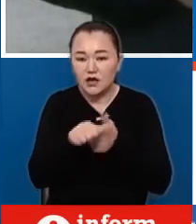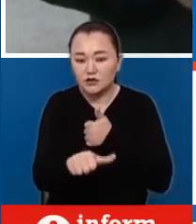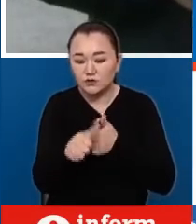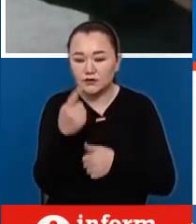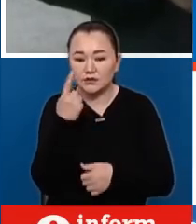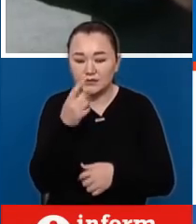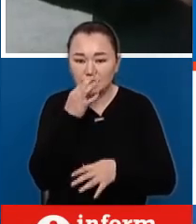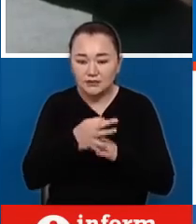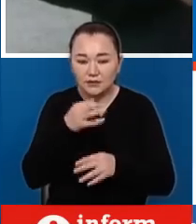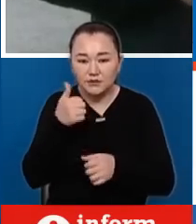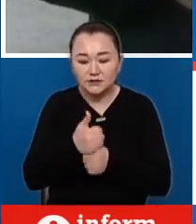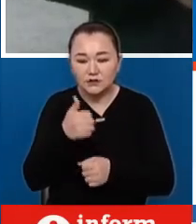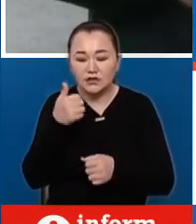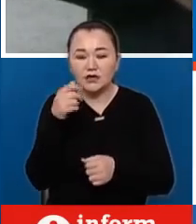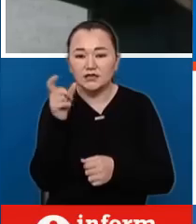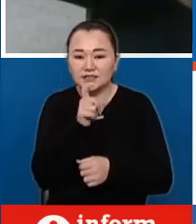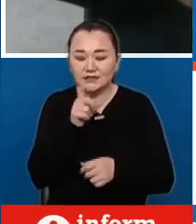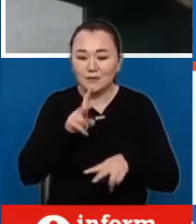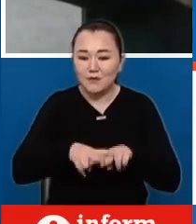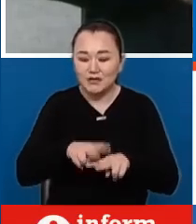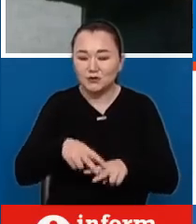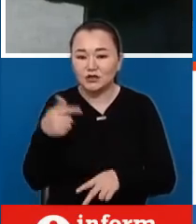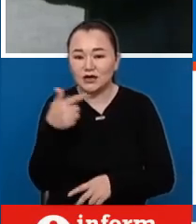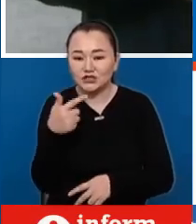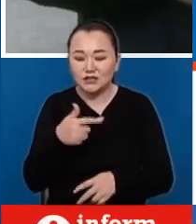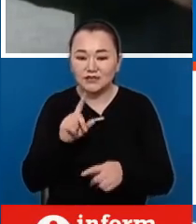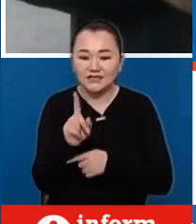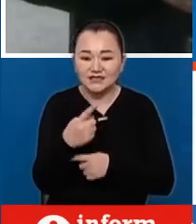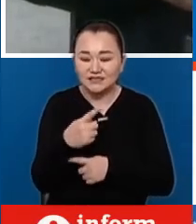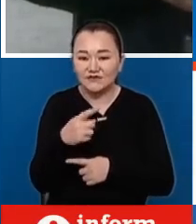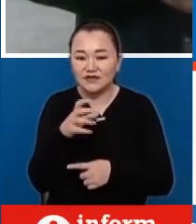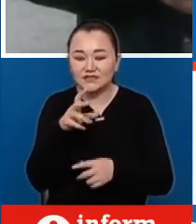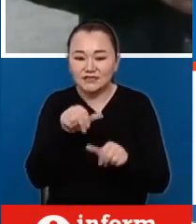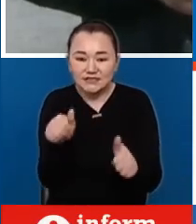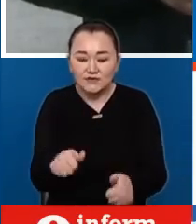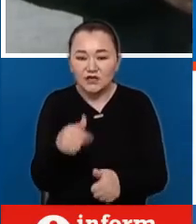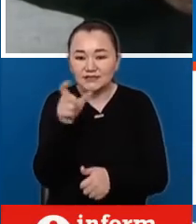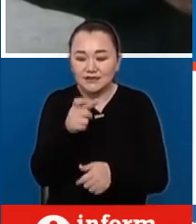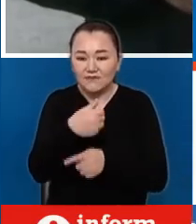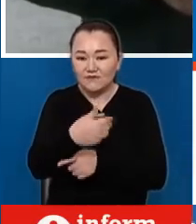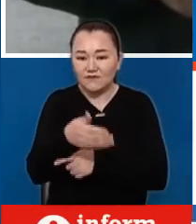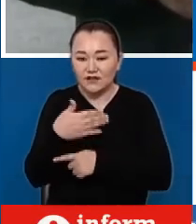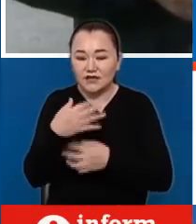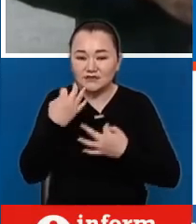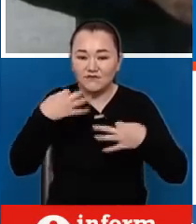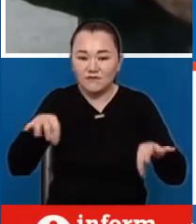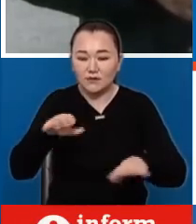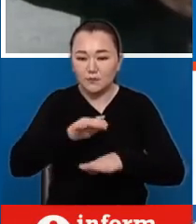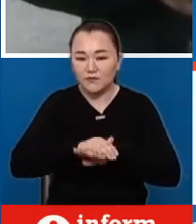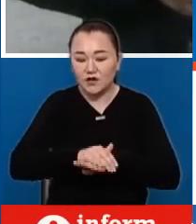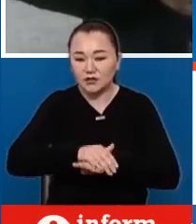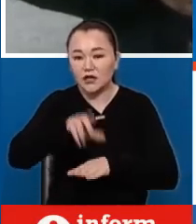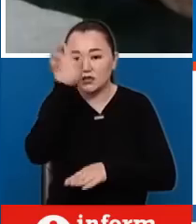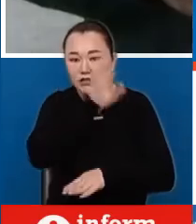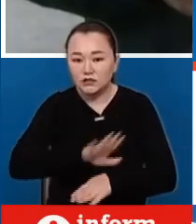деді президент. Пікірінше, көк төлқұжат азаматтық бірегейліктің символына айналды, ал көк байрақ елдің тәуелсіздігінің айғағы. Әрі